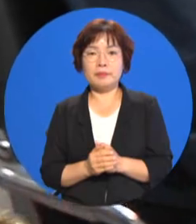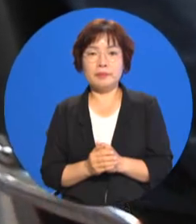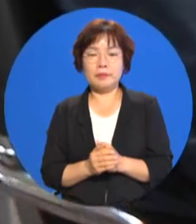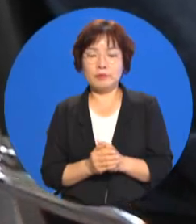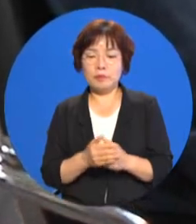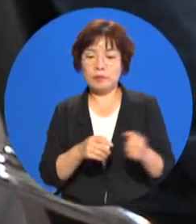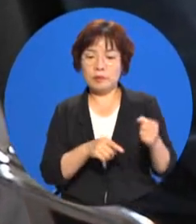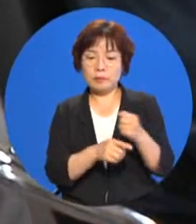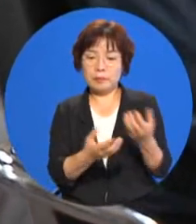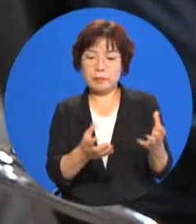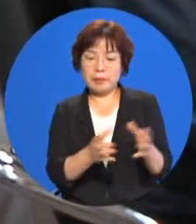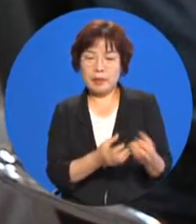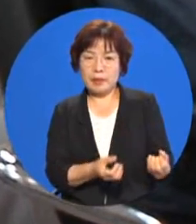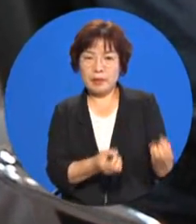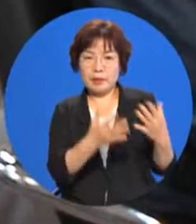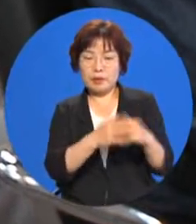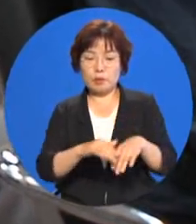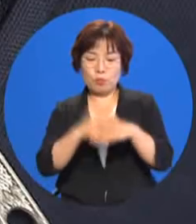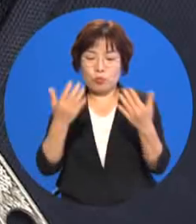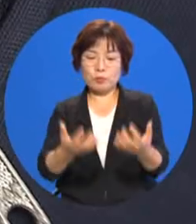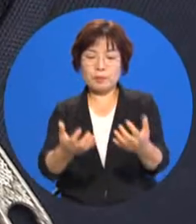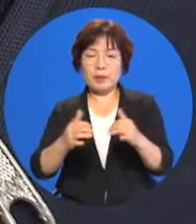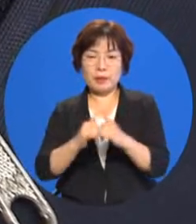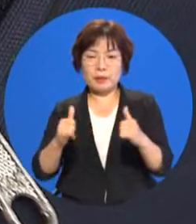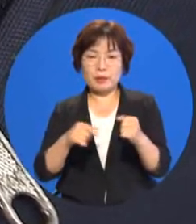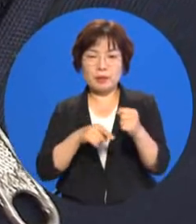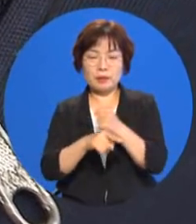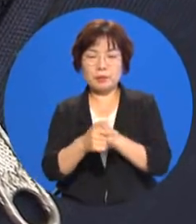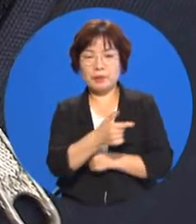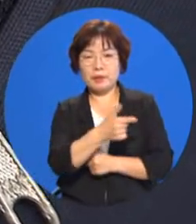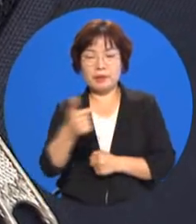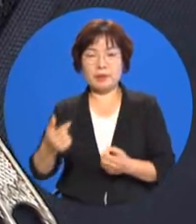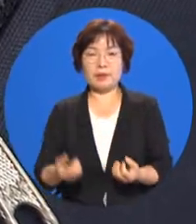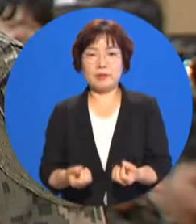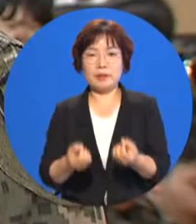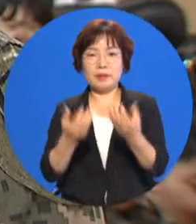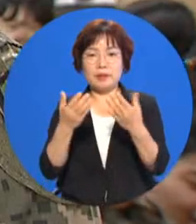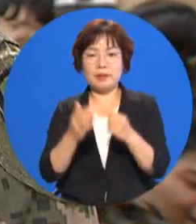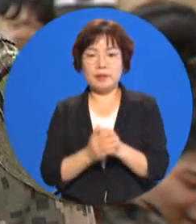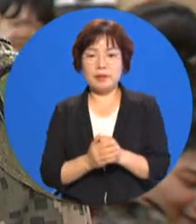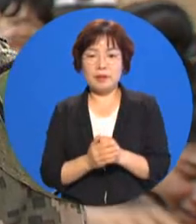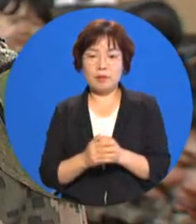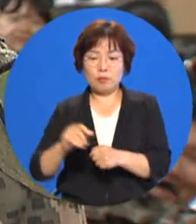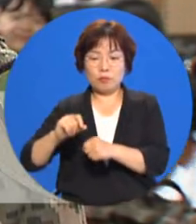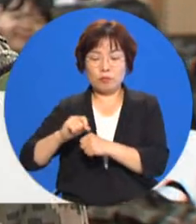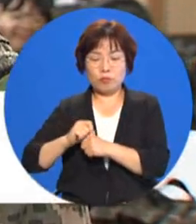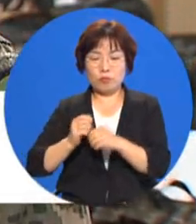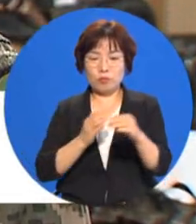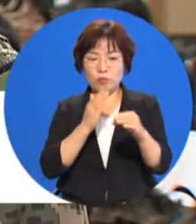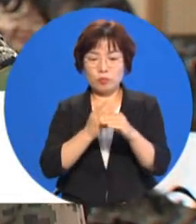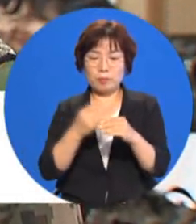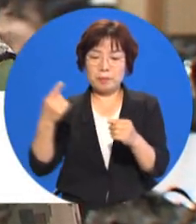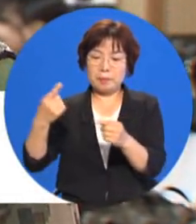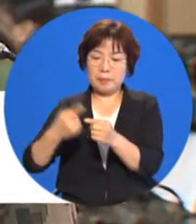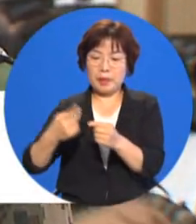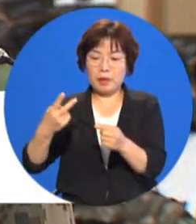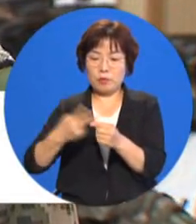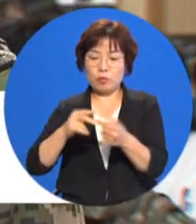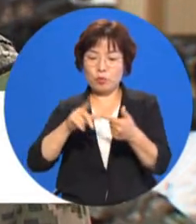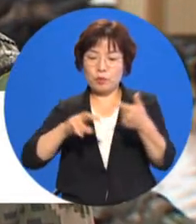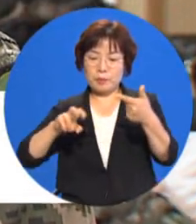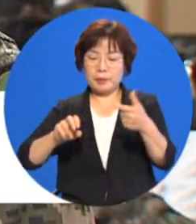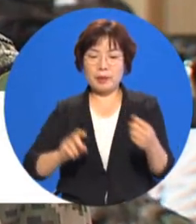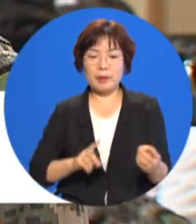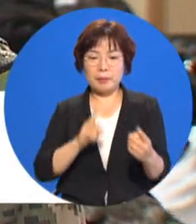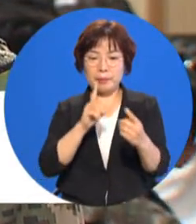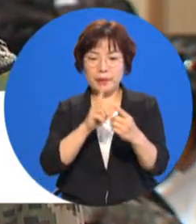조촐한 자리였지만 참석자들 모두에게 의미는 남달랐습니다. 군복무하면서 지금 6월